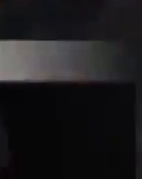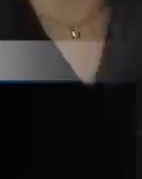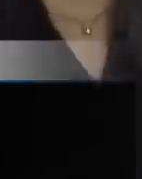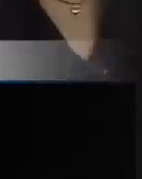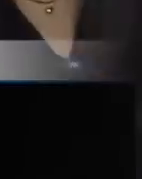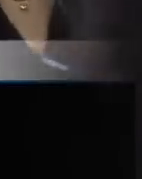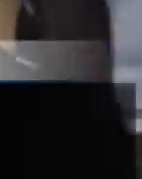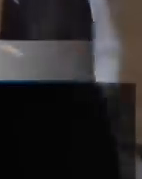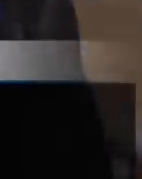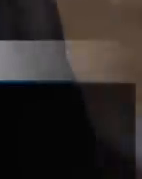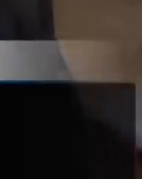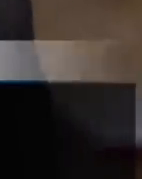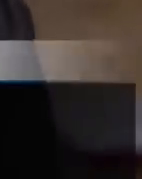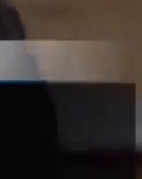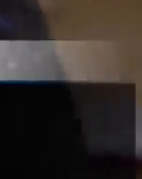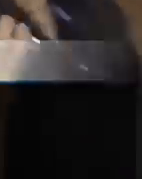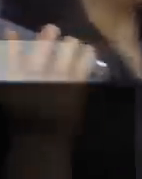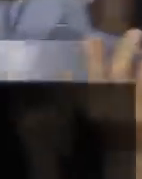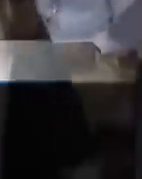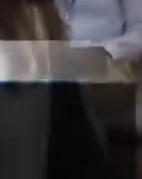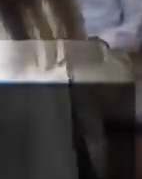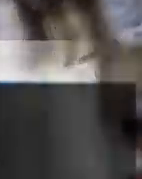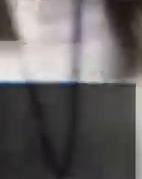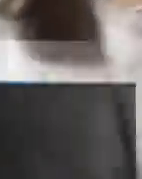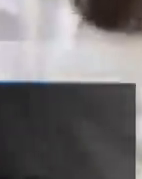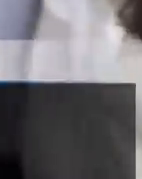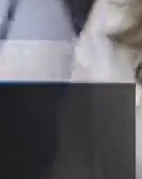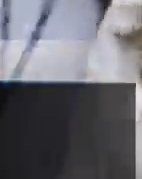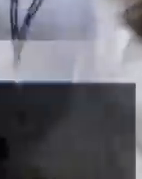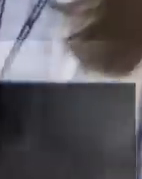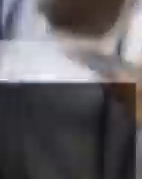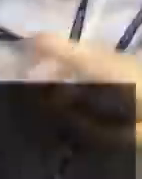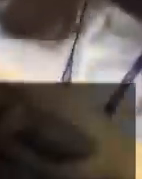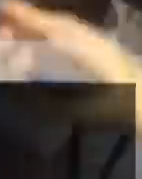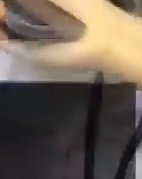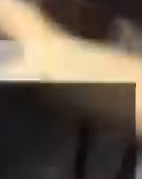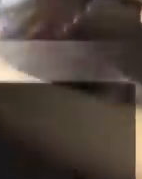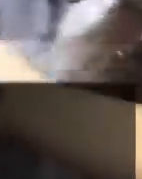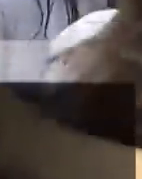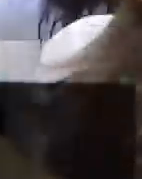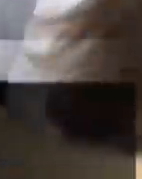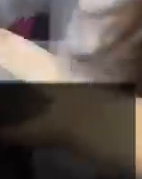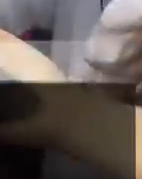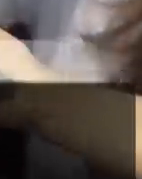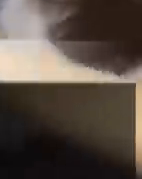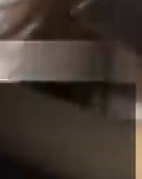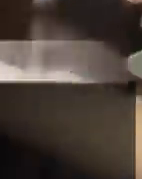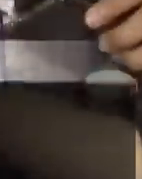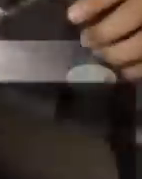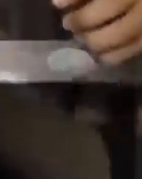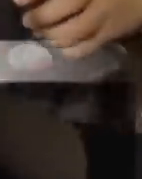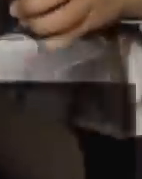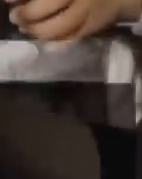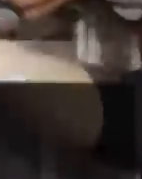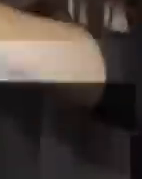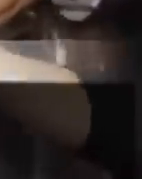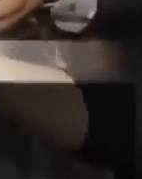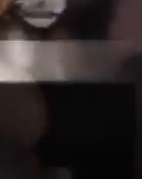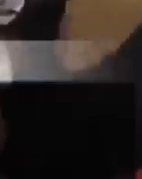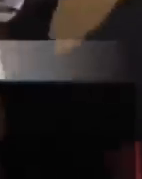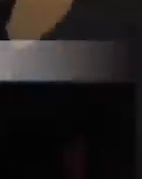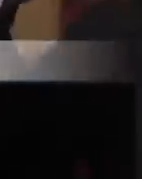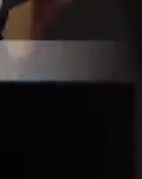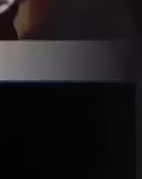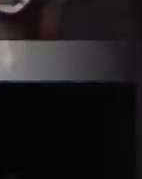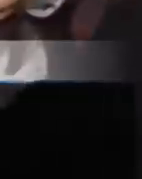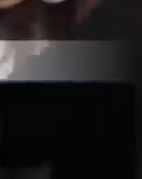방법이겠죠. 혁신위원장 인선은 좀 어느 정도로 지금 진행이 되고 있나요? 네, 많은 분들의